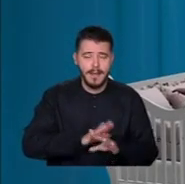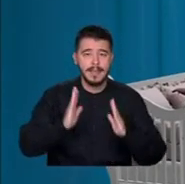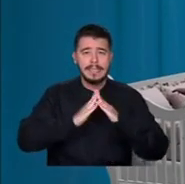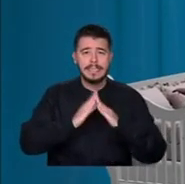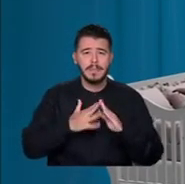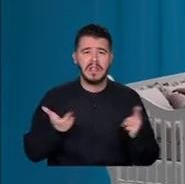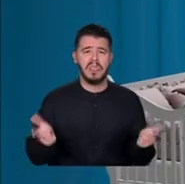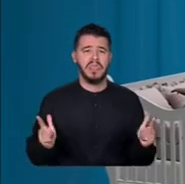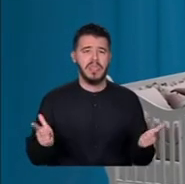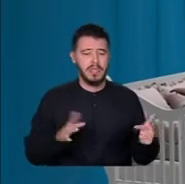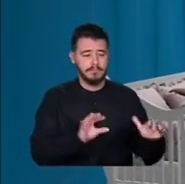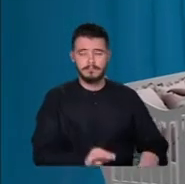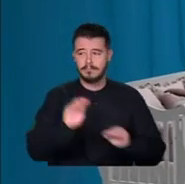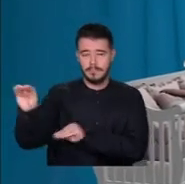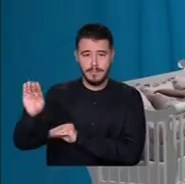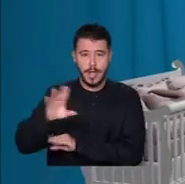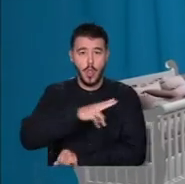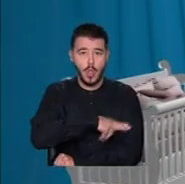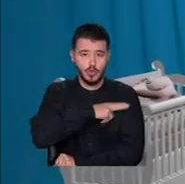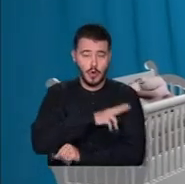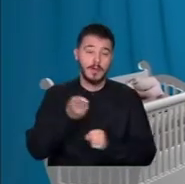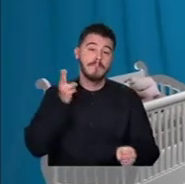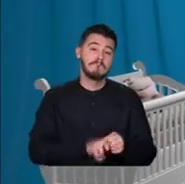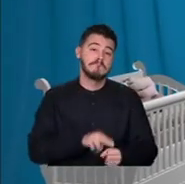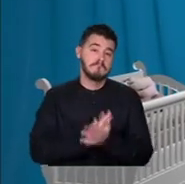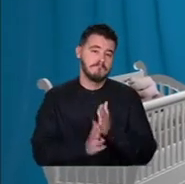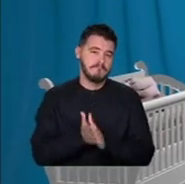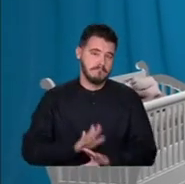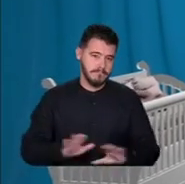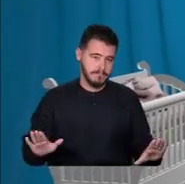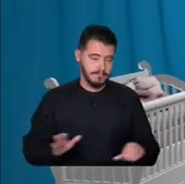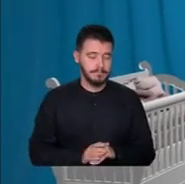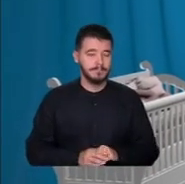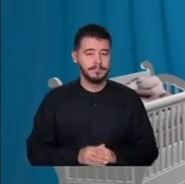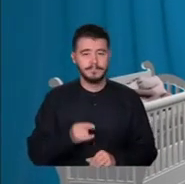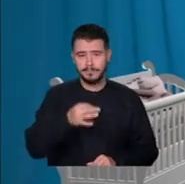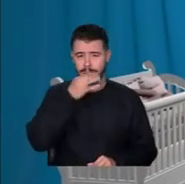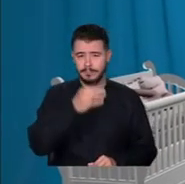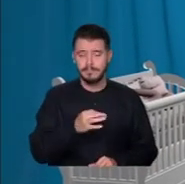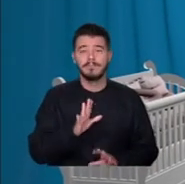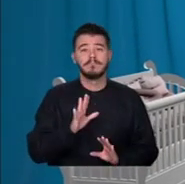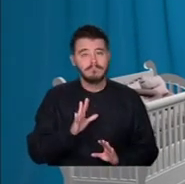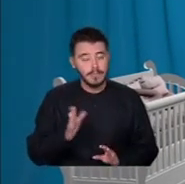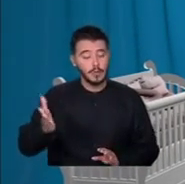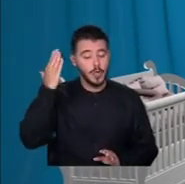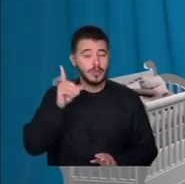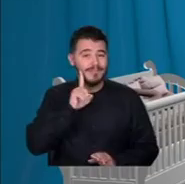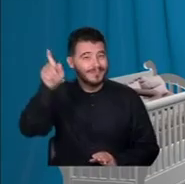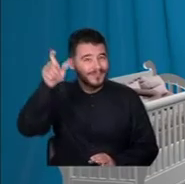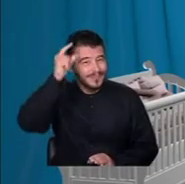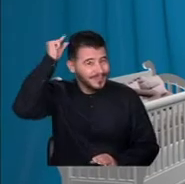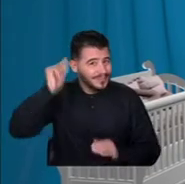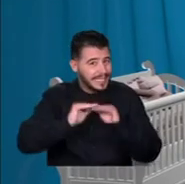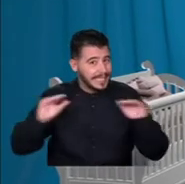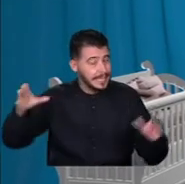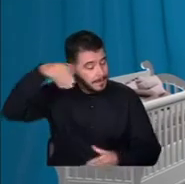μεταφέρθηκε το παιδί στο νοσοκομείο, αλλά ήταν νεκρό. Λέγεται από τους οικείους της Ειρήνης ότι εκείνη ήταν στο σπίτι. Το